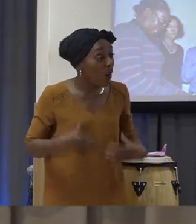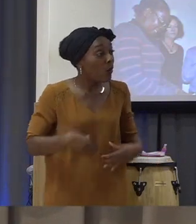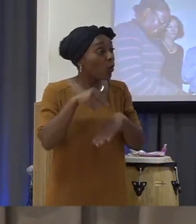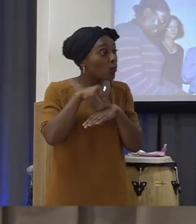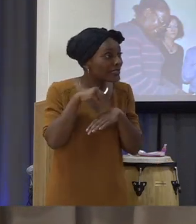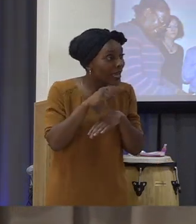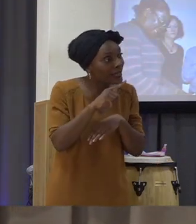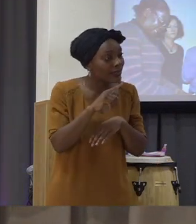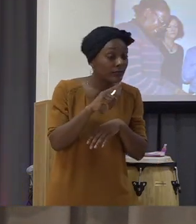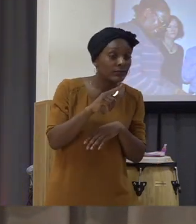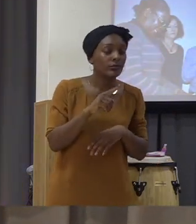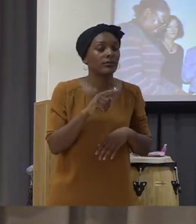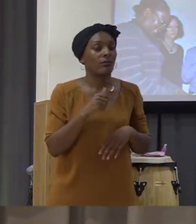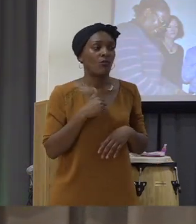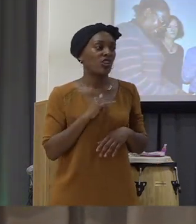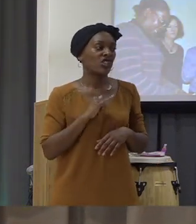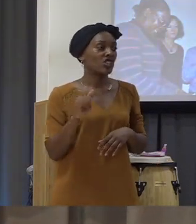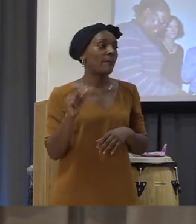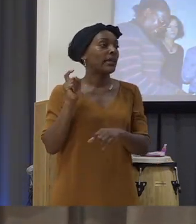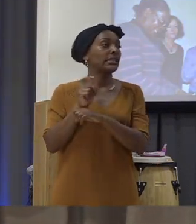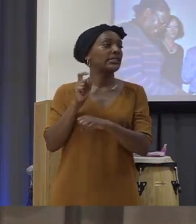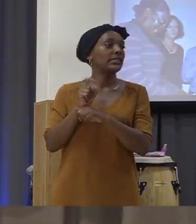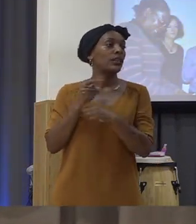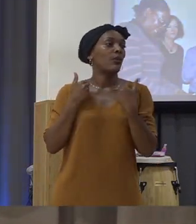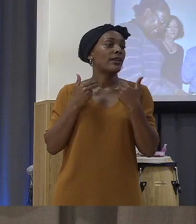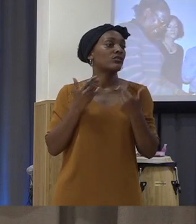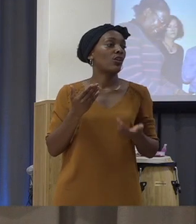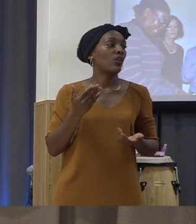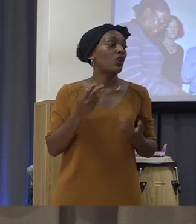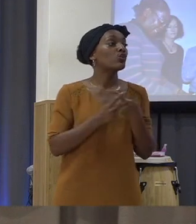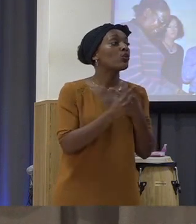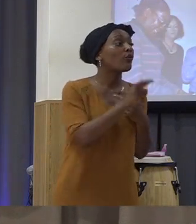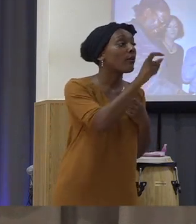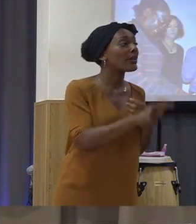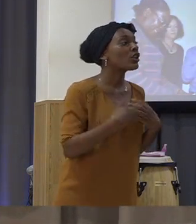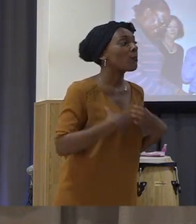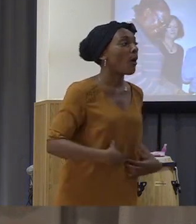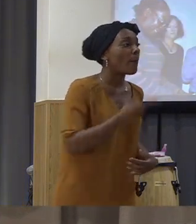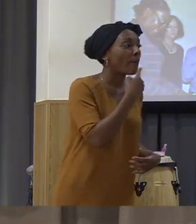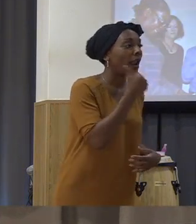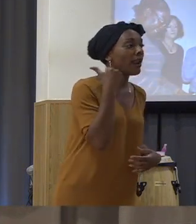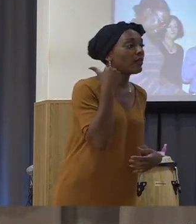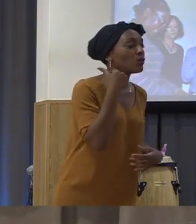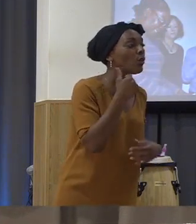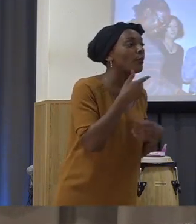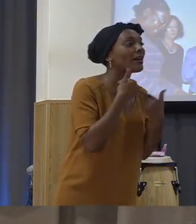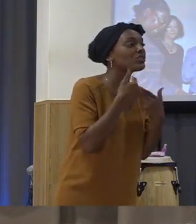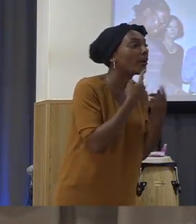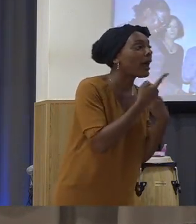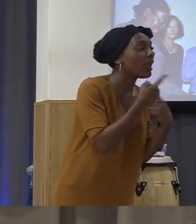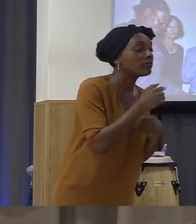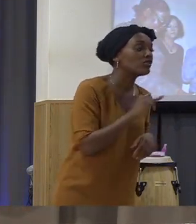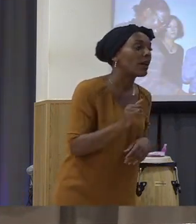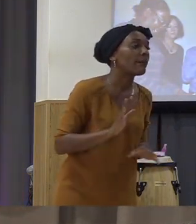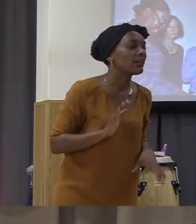église, je n'ai jamais critiqué le pasteur devant un membre de l'église. Il y a des choses, il y a des